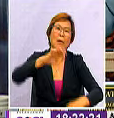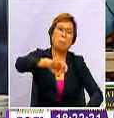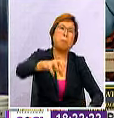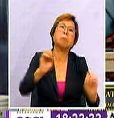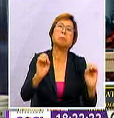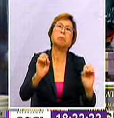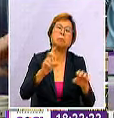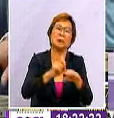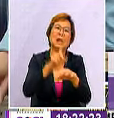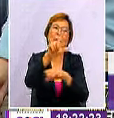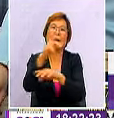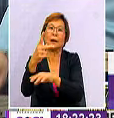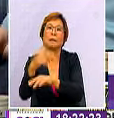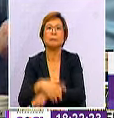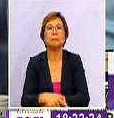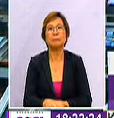bekalan air di Lembah Kelang.